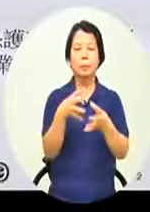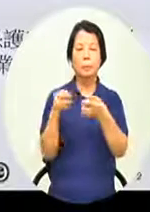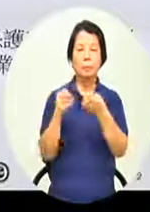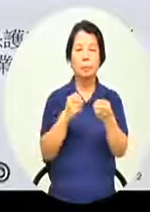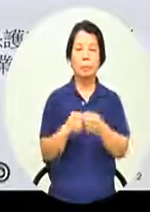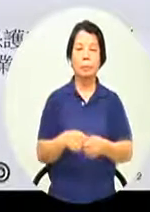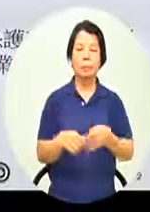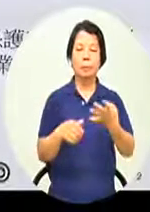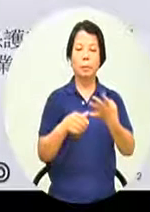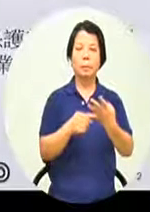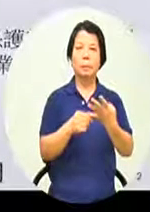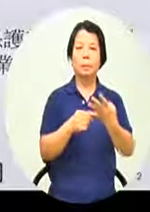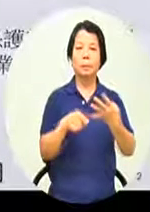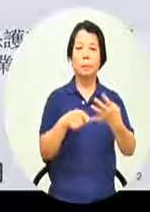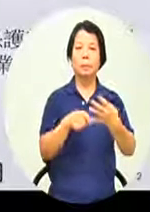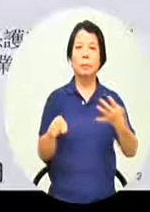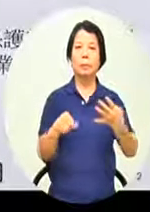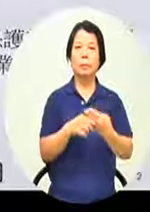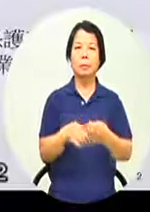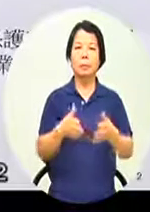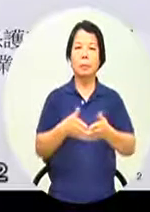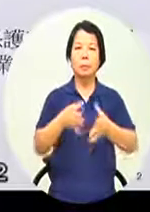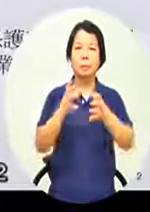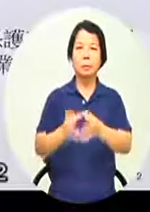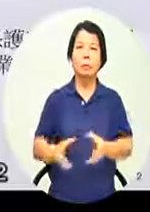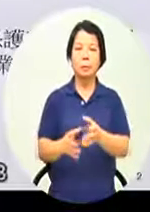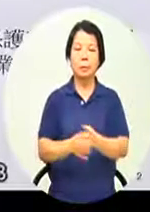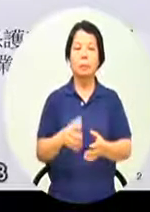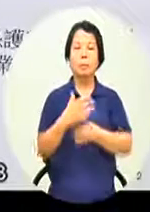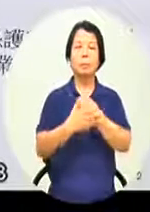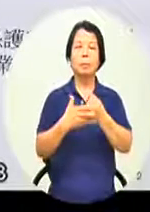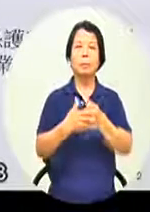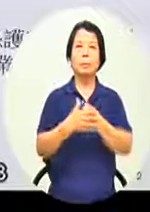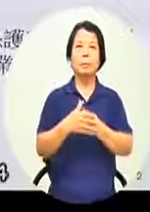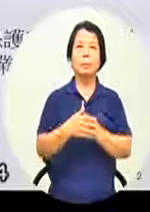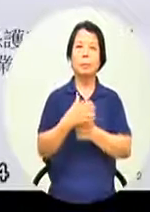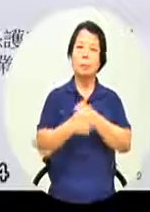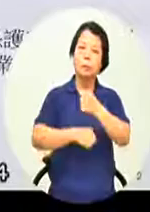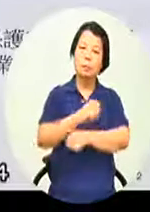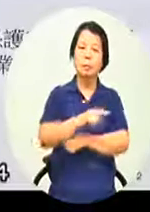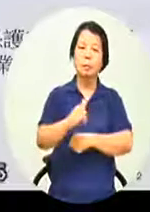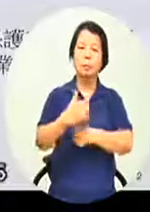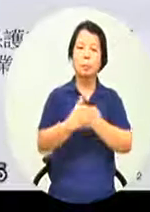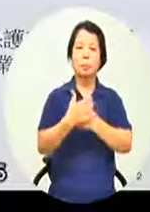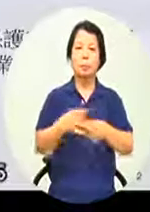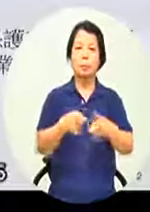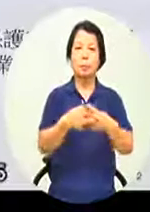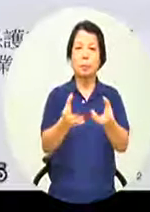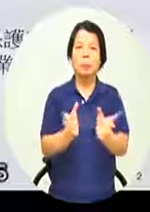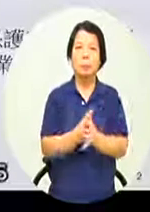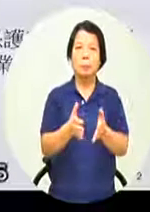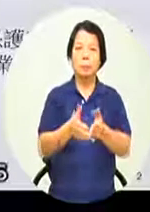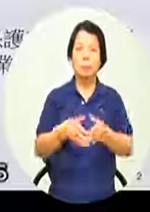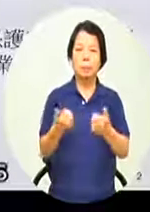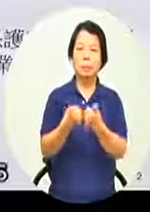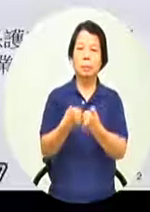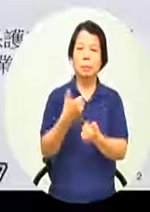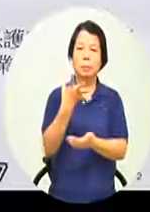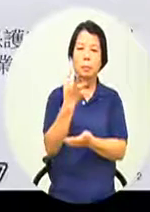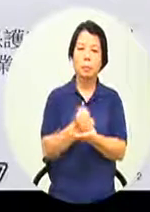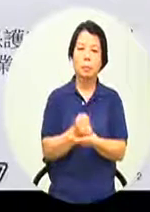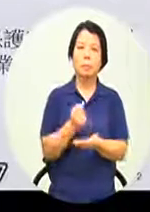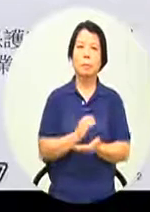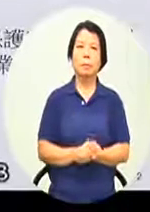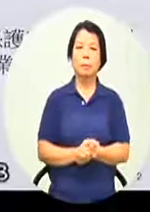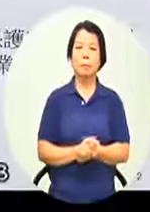四条的规定，你们要设立动物保护咨询小组，请问现在开了几次会了？那个委员呢，名单是怎么